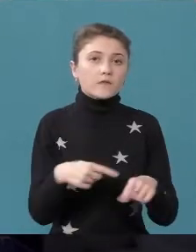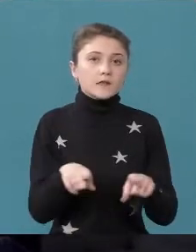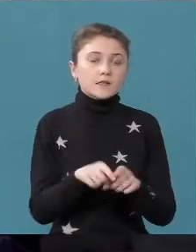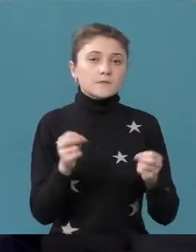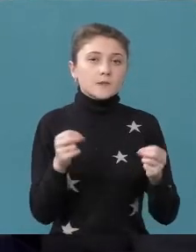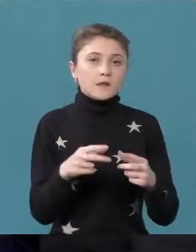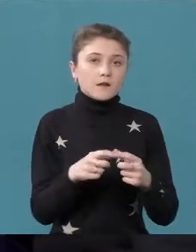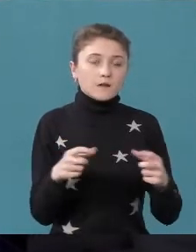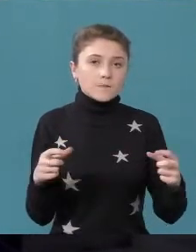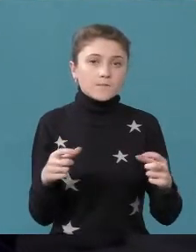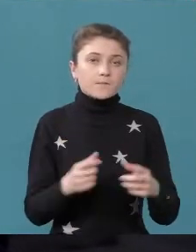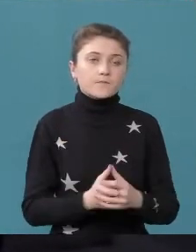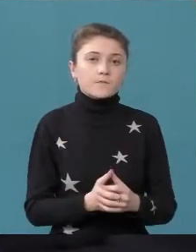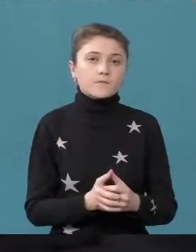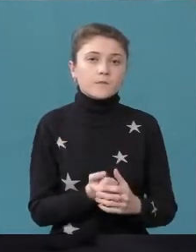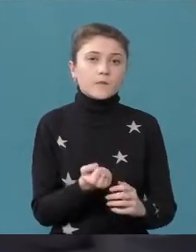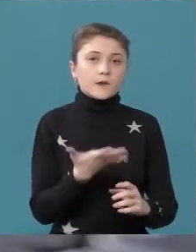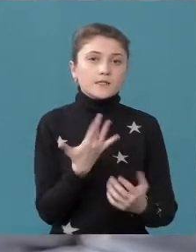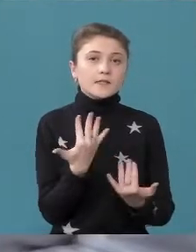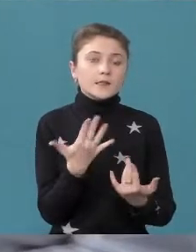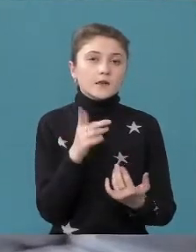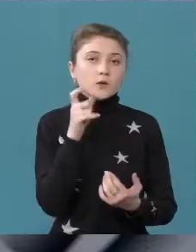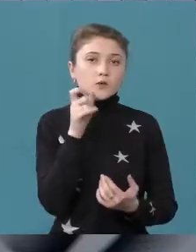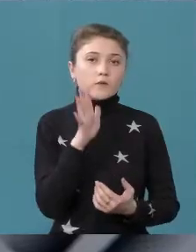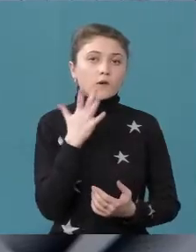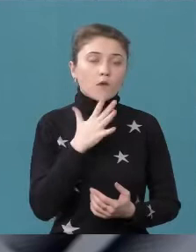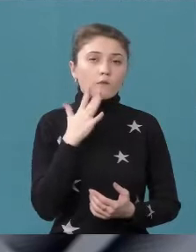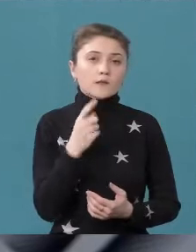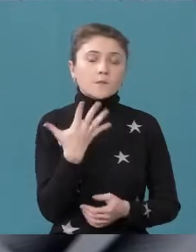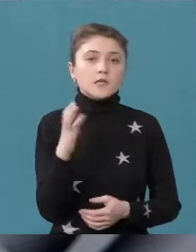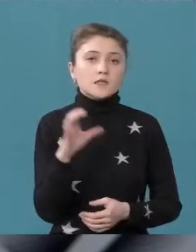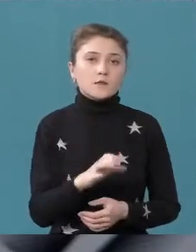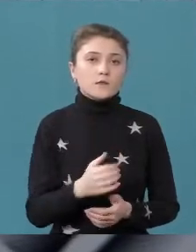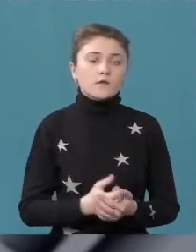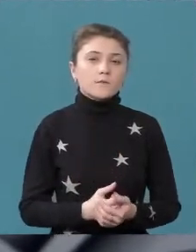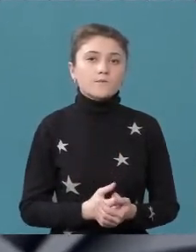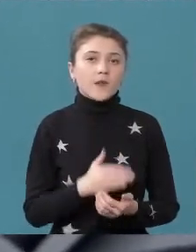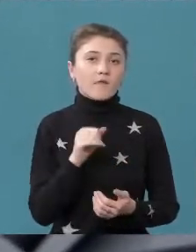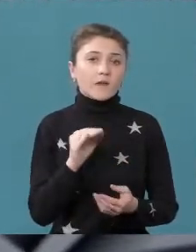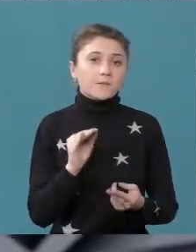екрані глюкометра визначається рівень глюкози крові за 5 секунд. Тримайте ватку.